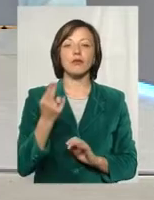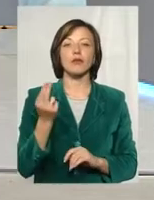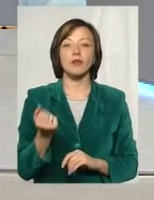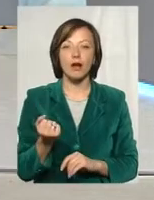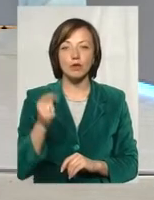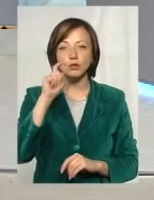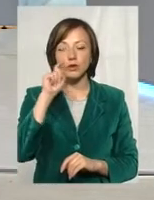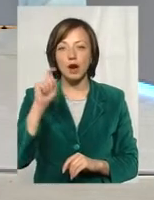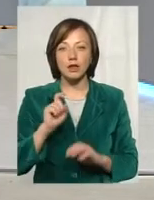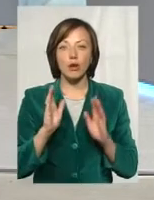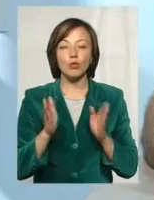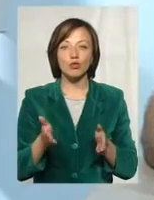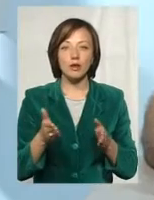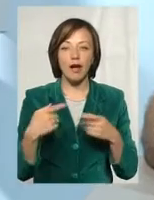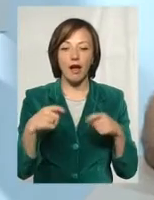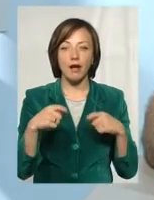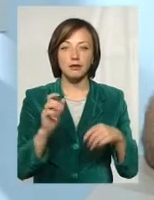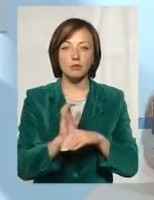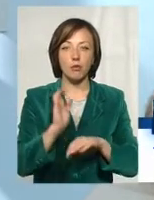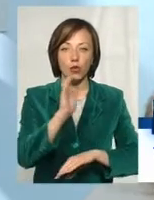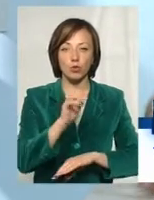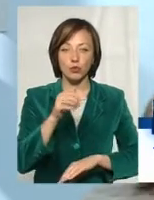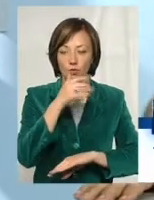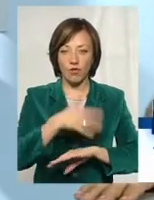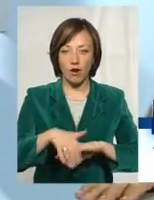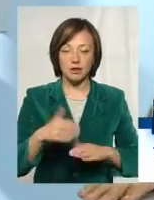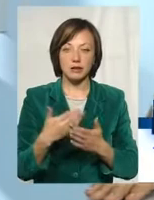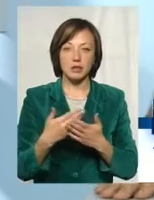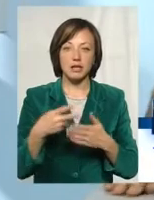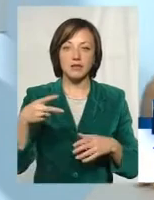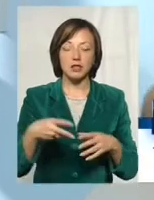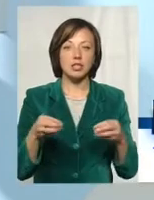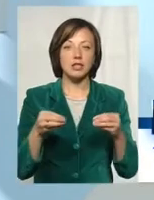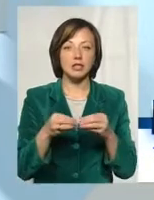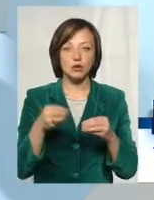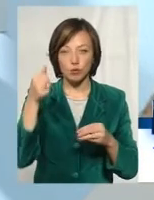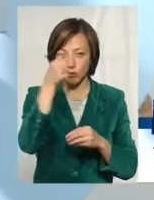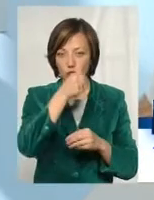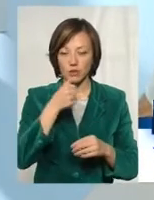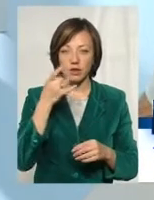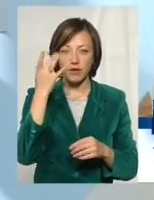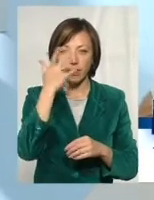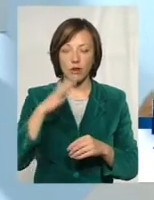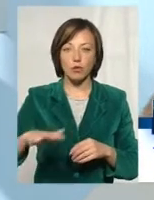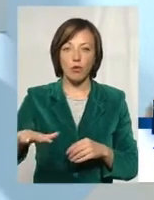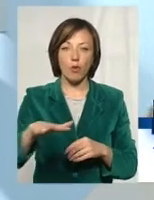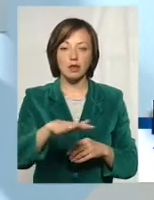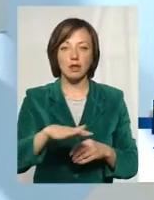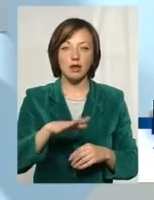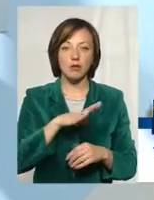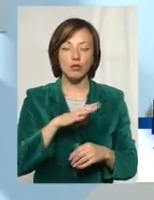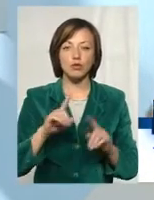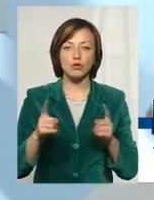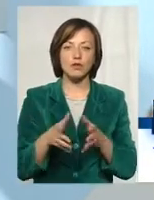буде експортувати. І, допустимо, у 2010 році на африканському континенті був